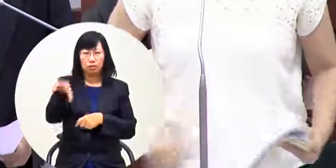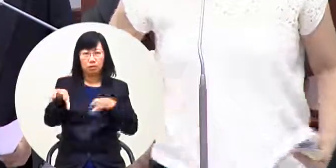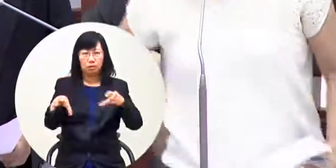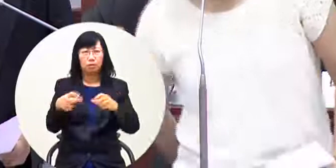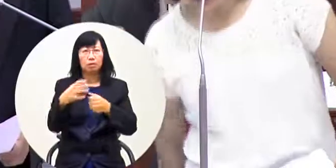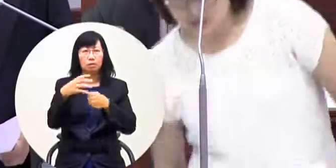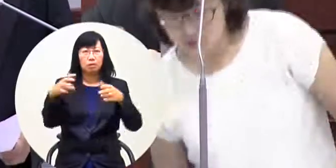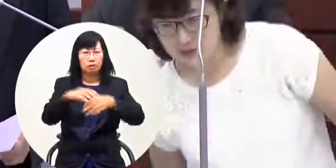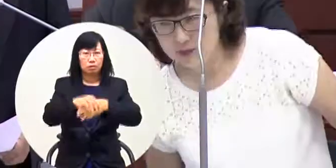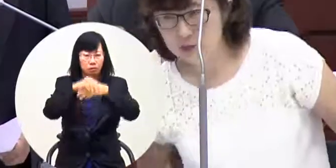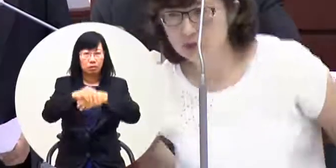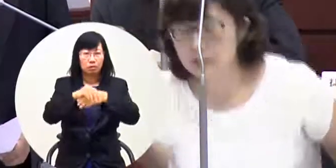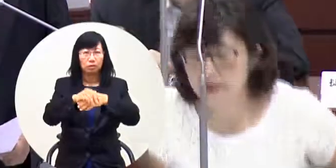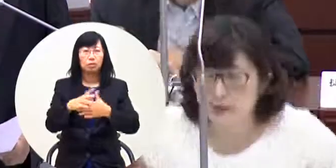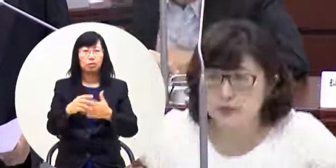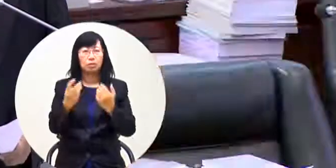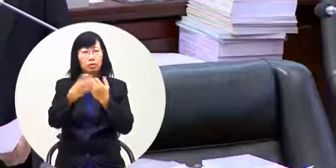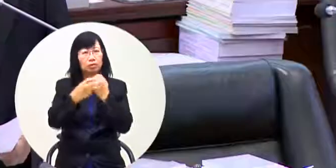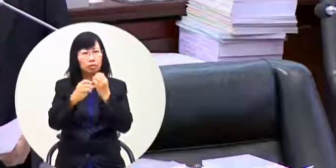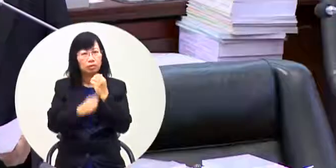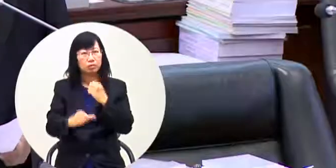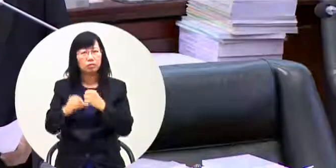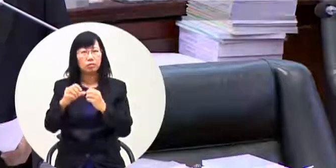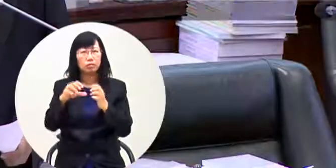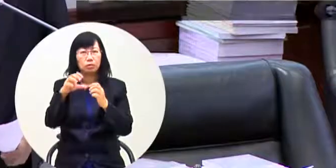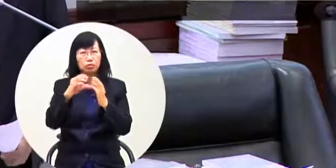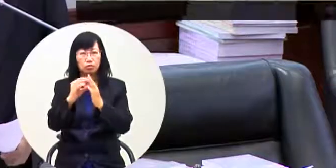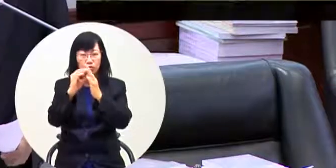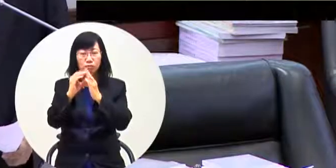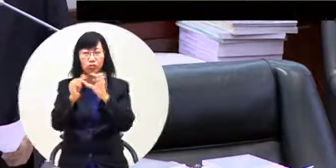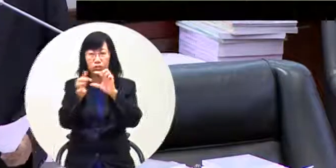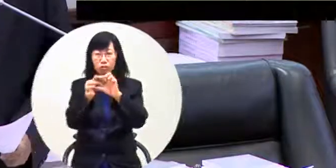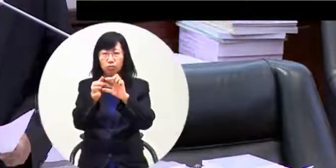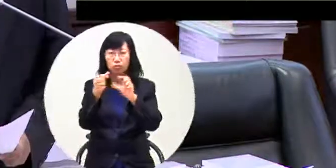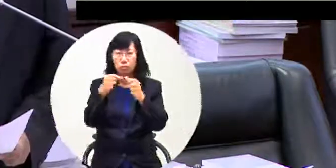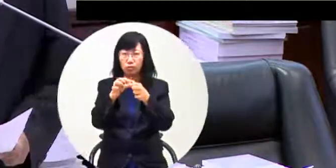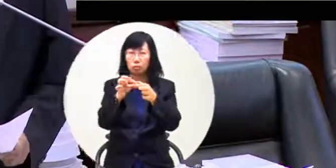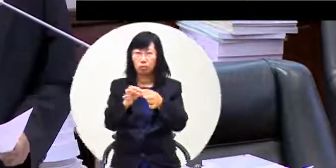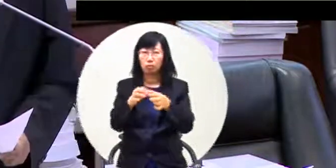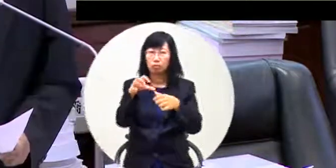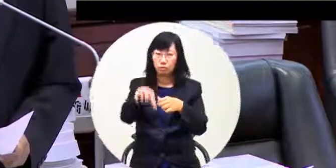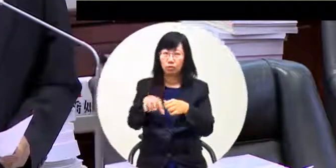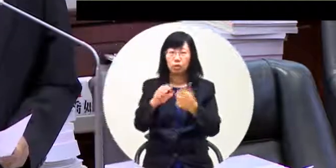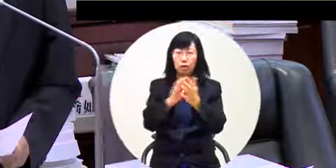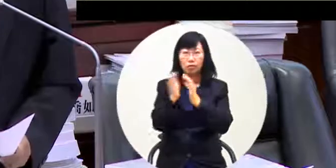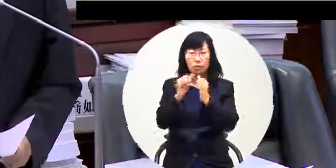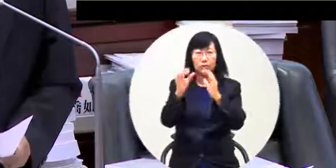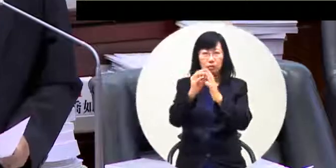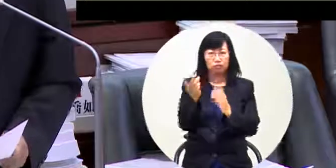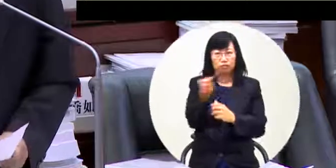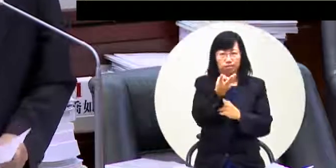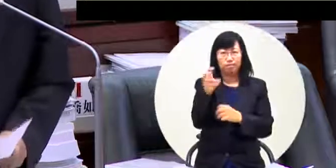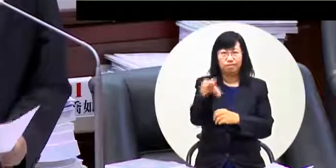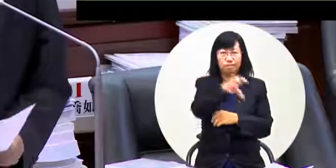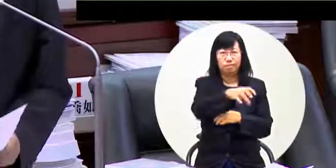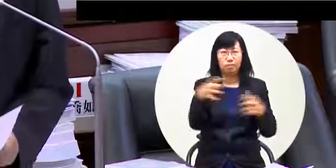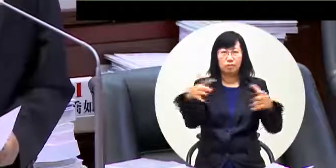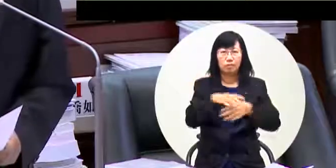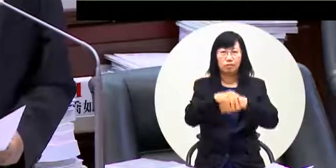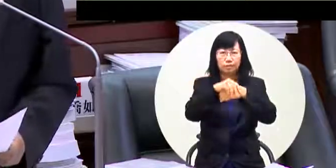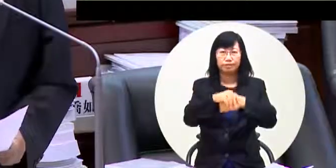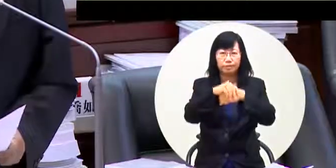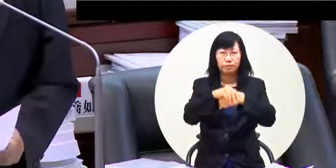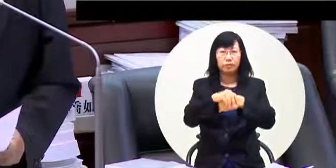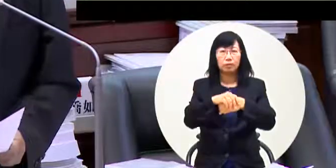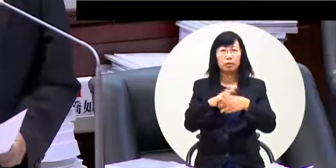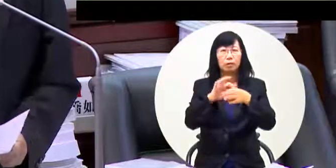哈。所以我要讲的是，刚刚我们很难得把这样的我们的前瞻建设也好，